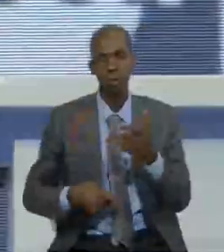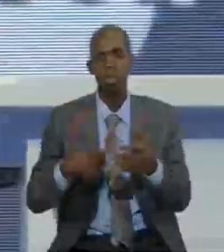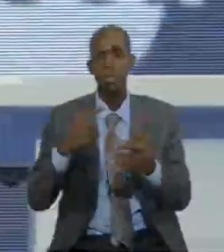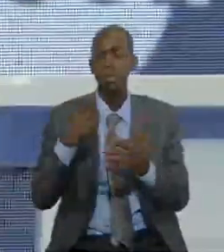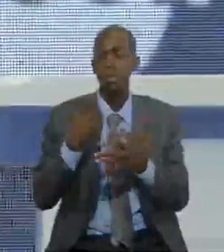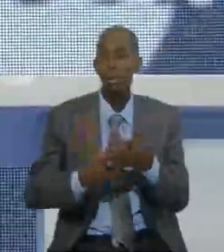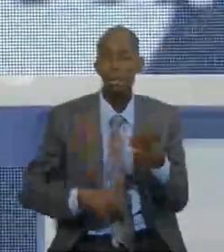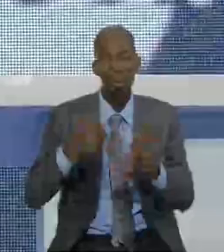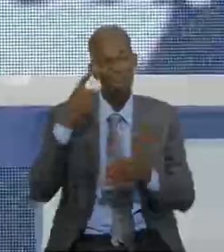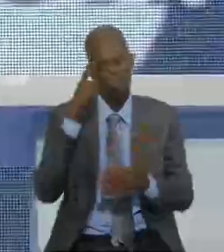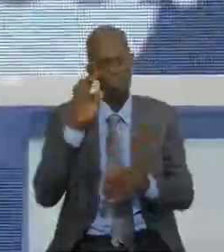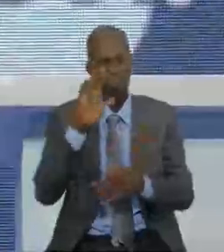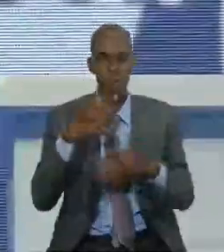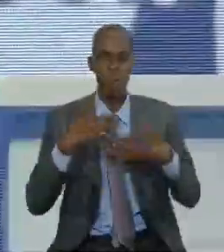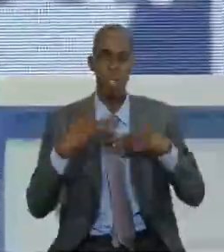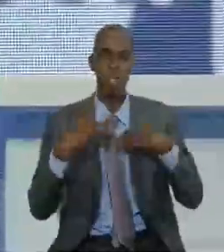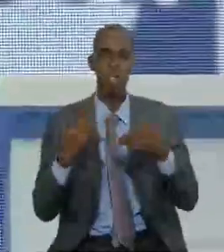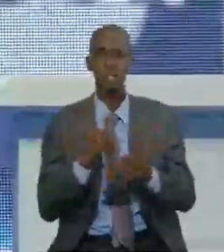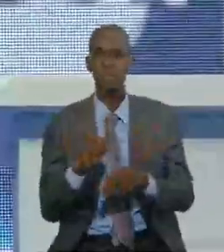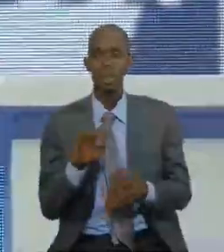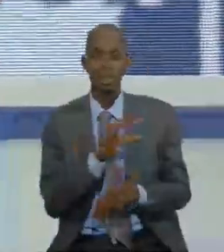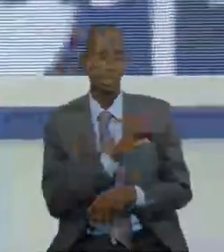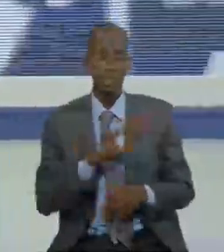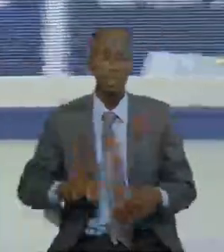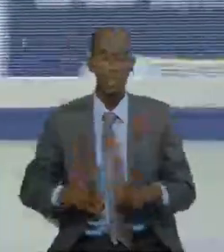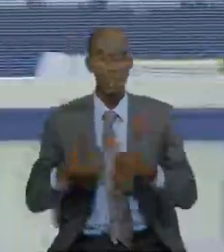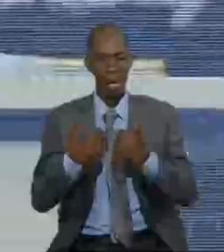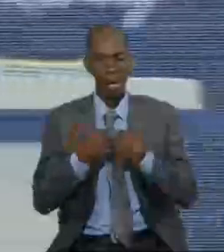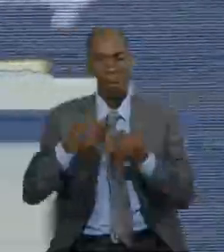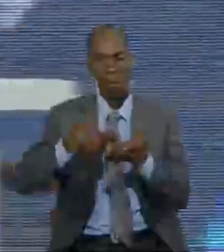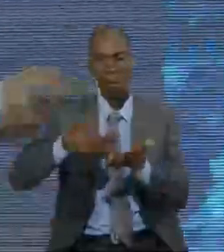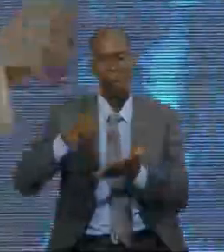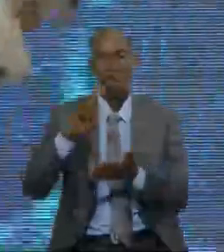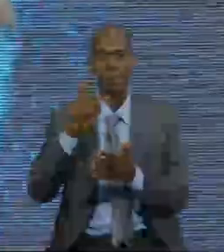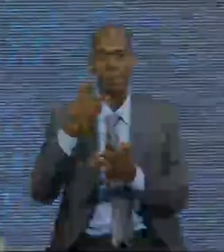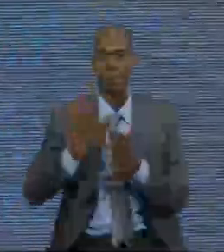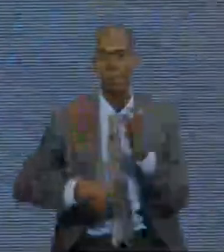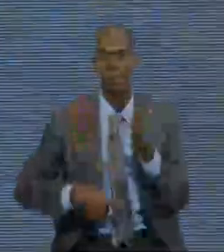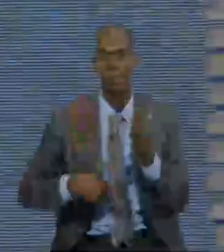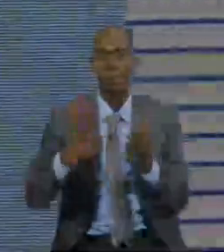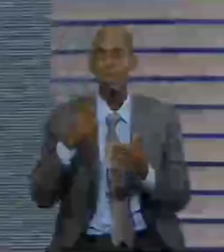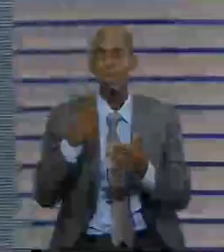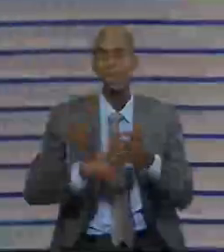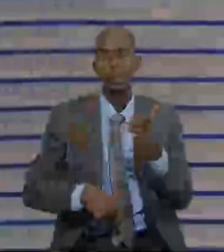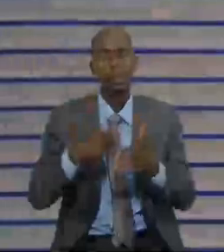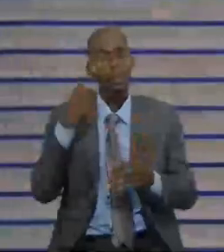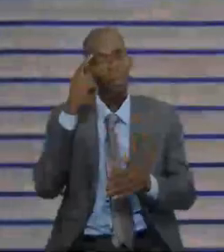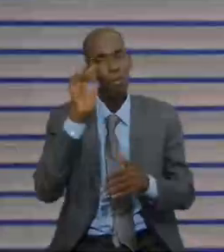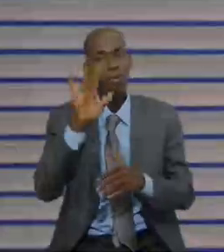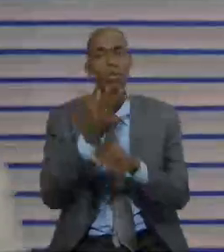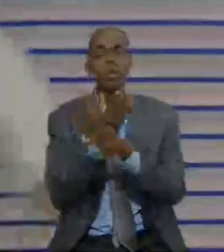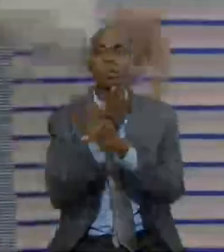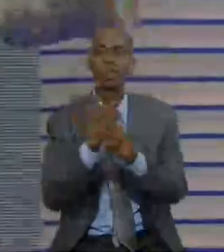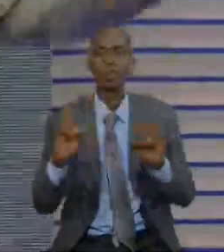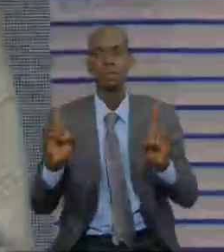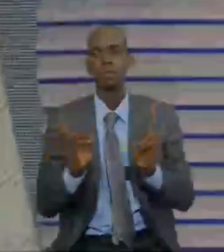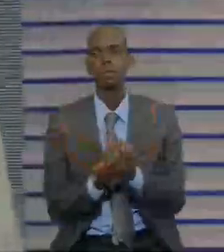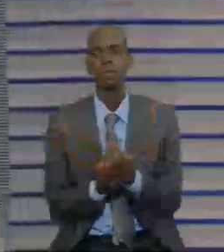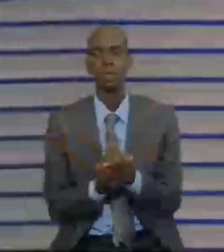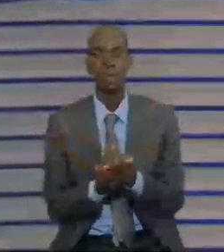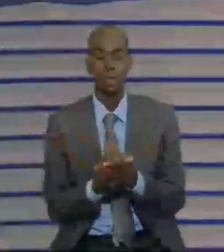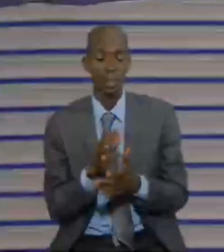Christ a payé le prix le prix de ta guérison il sera payé le prix